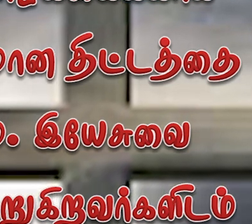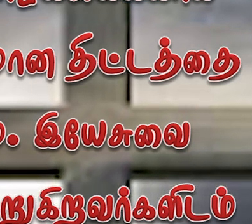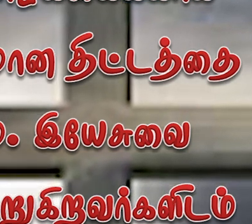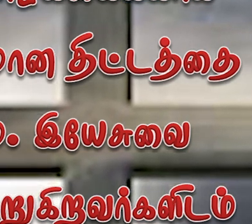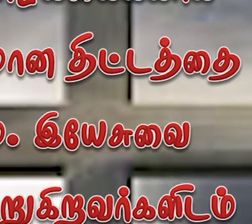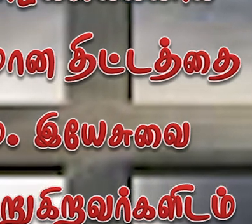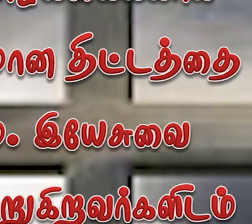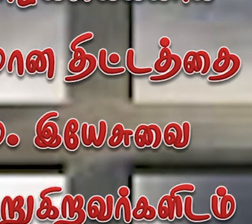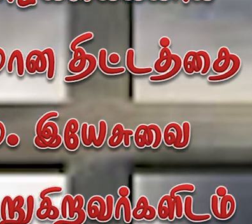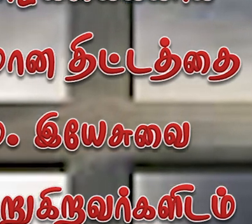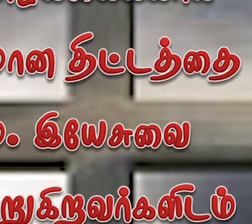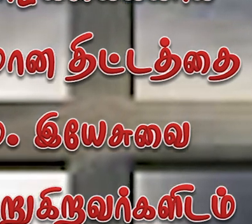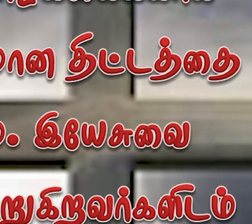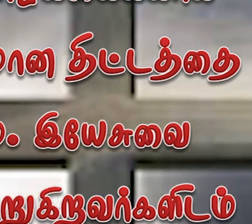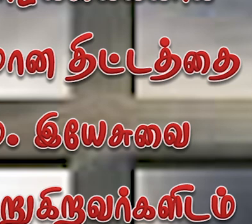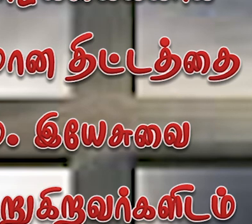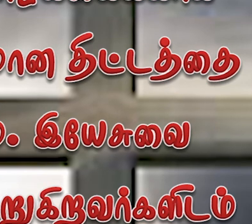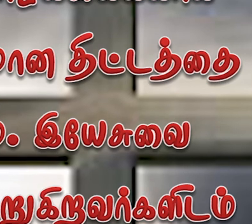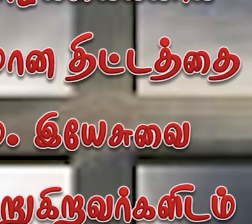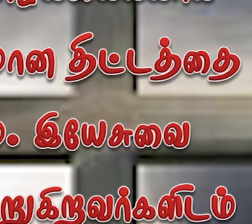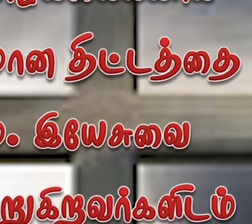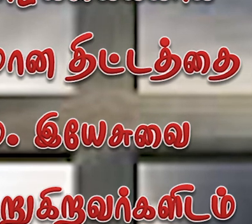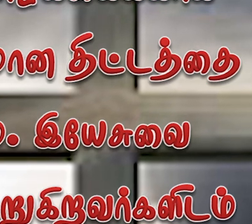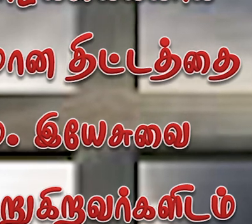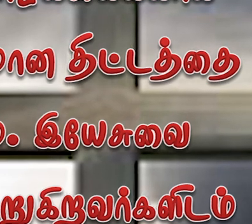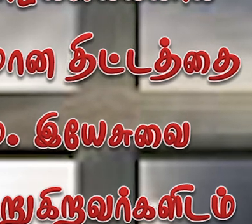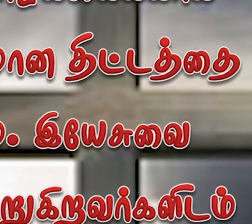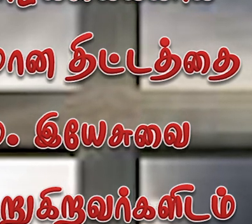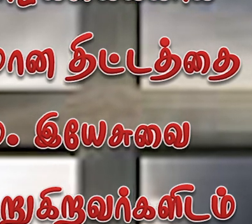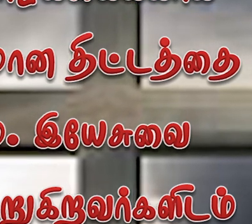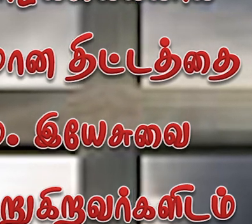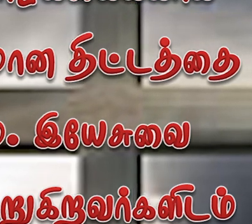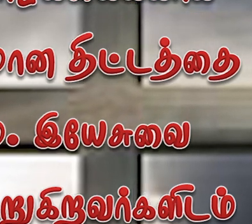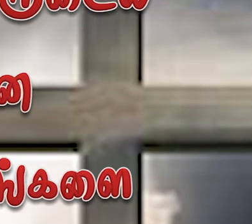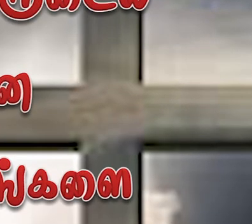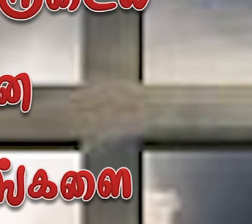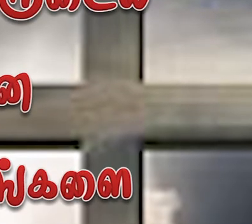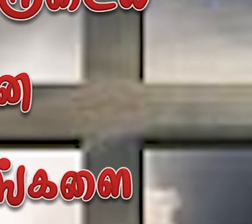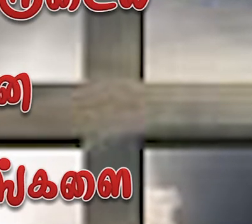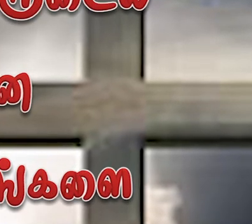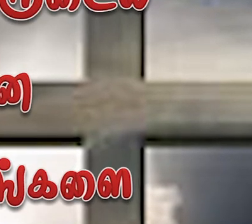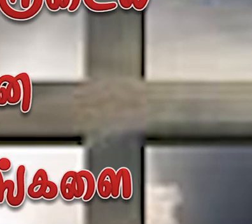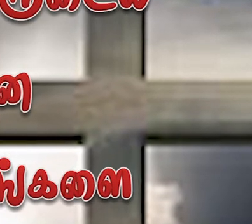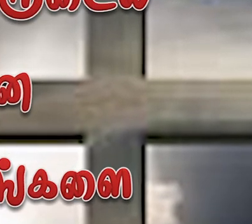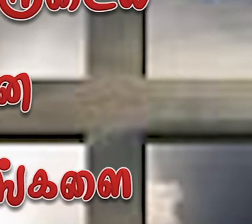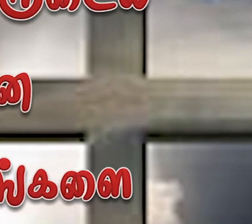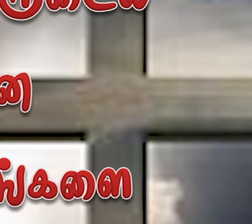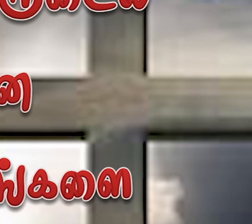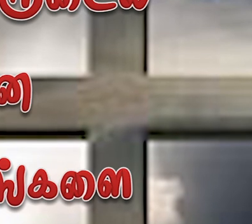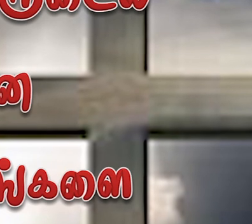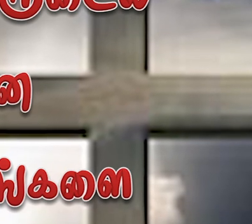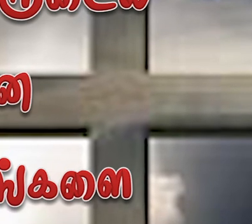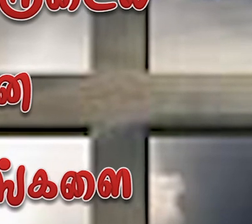முடியும். இயேசுவை நேசித்து அவரை பின்பற்றியவர்களிடம் தொடர்பு கொள்ளுங்கள். இறுதியாக அவருடைய